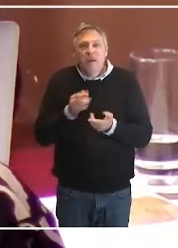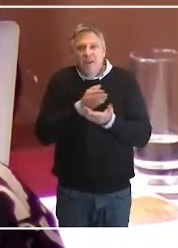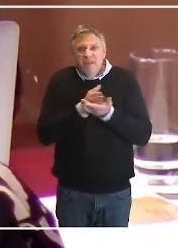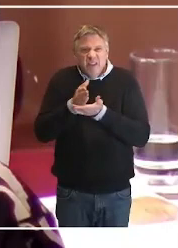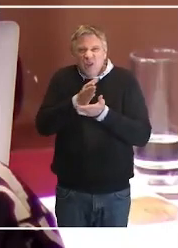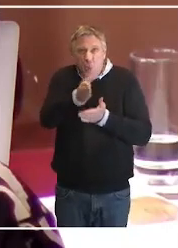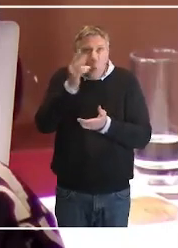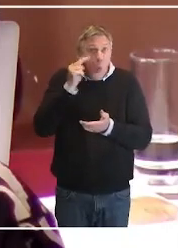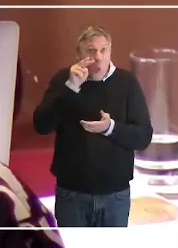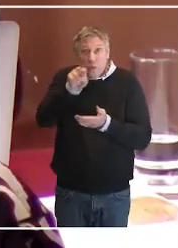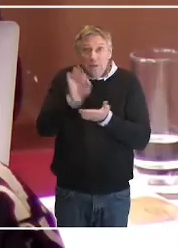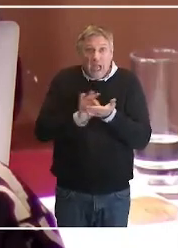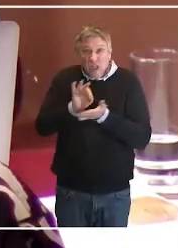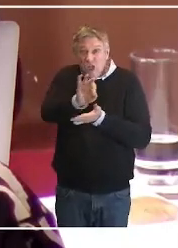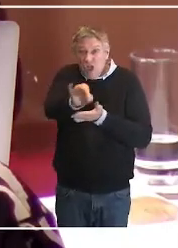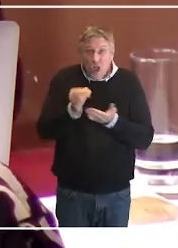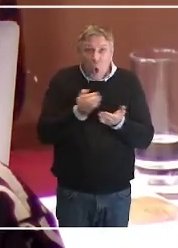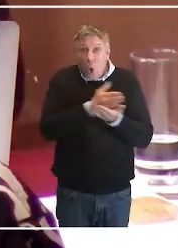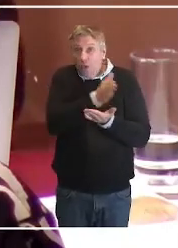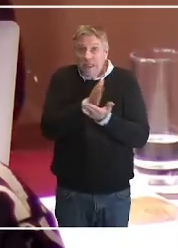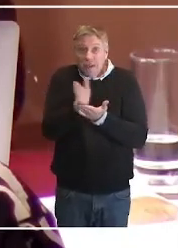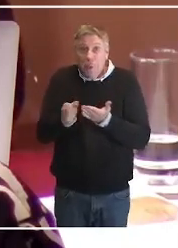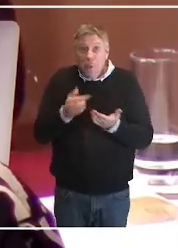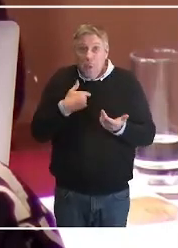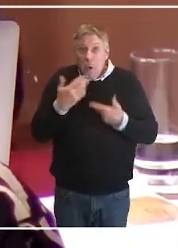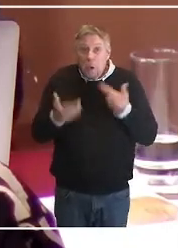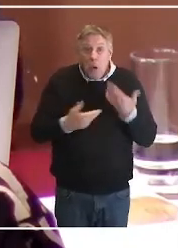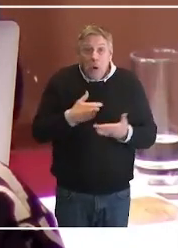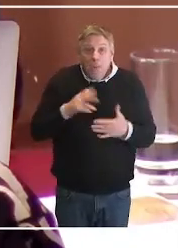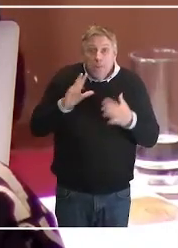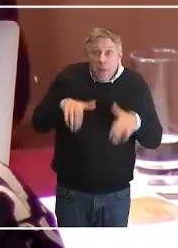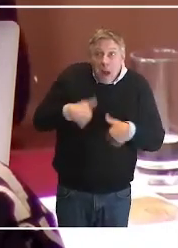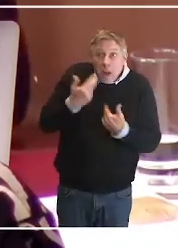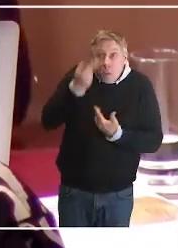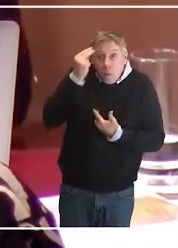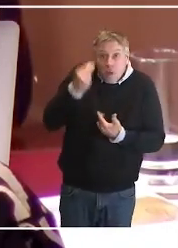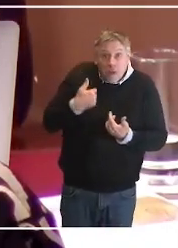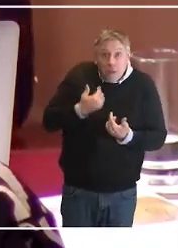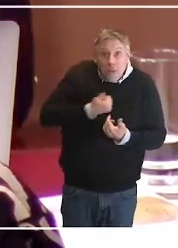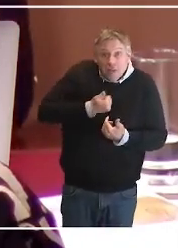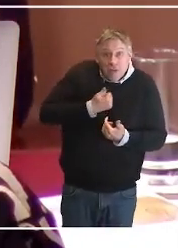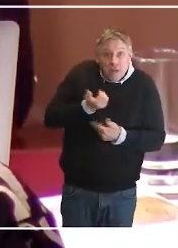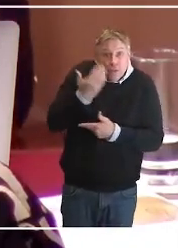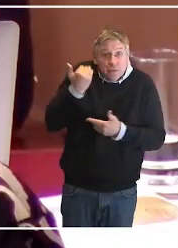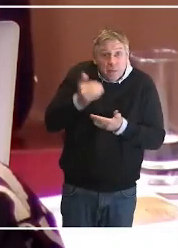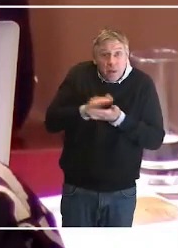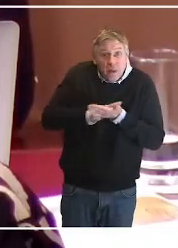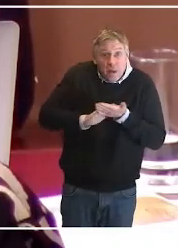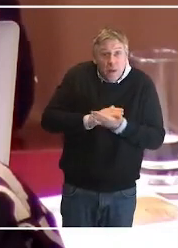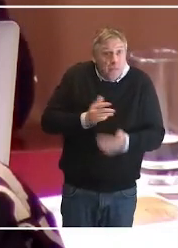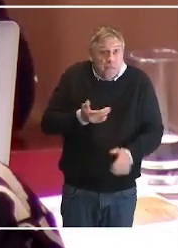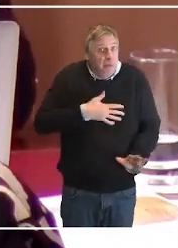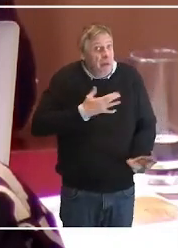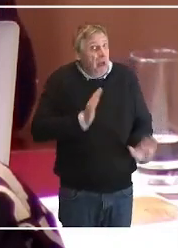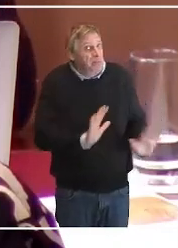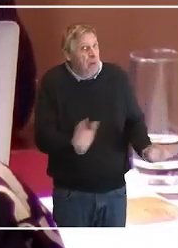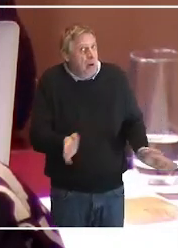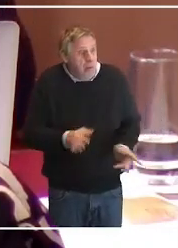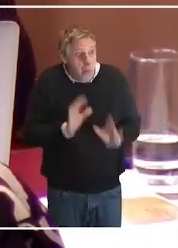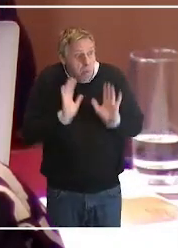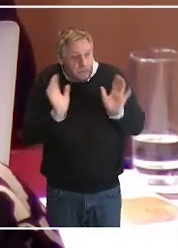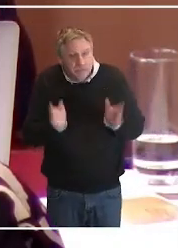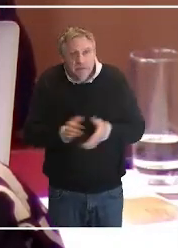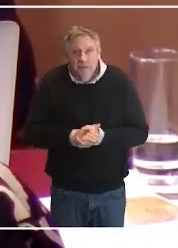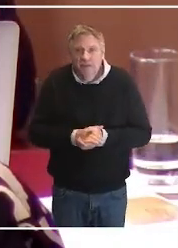orientations. Donc je sais pas exactement à quel moment vous avez mal pris ça personnellement, mais quelque part ça m'intéresse pas beaucoup. Est-ce que je suis